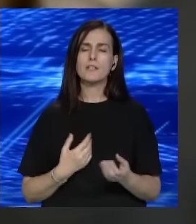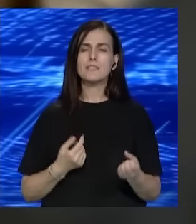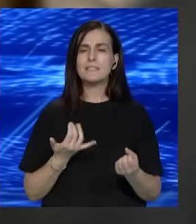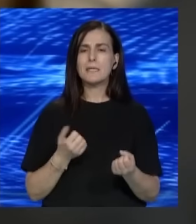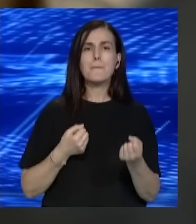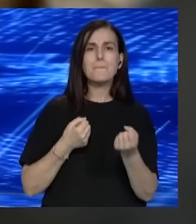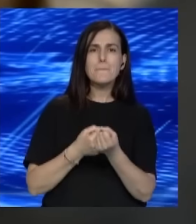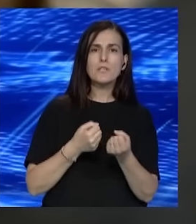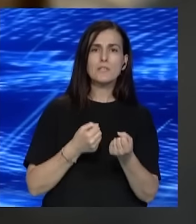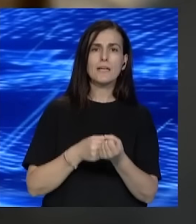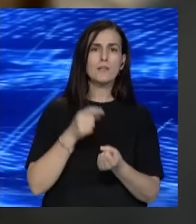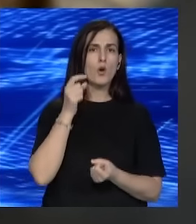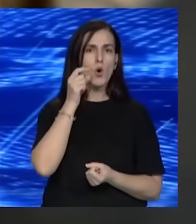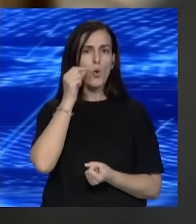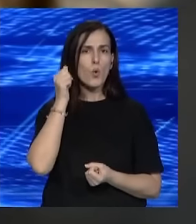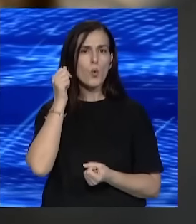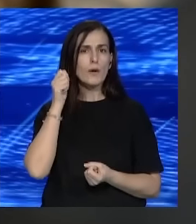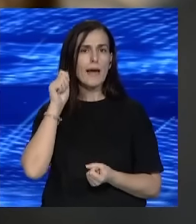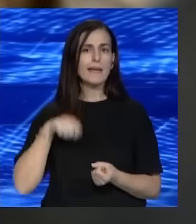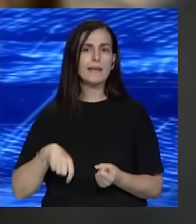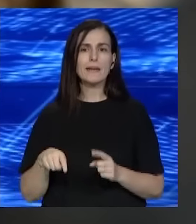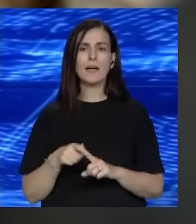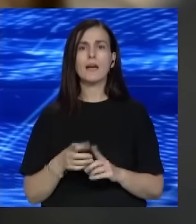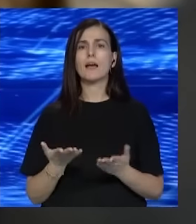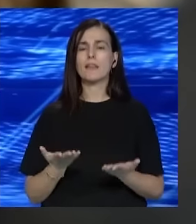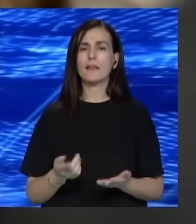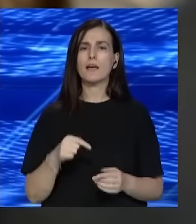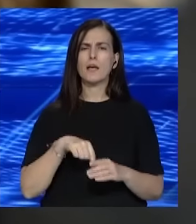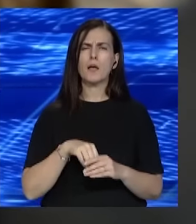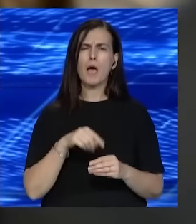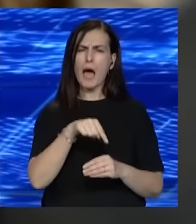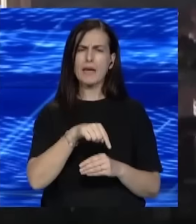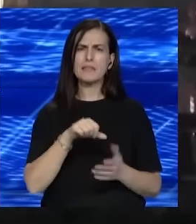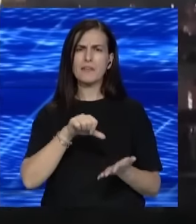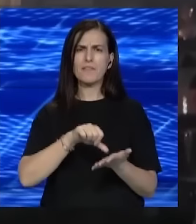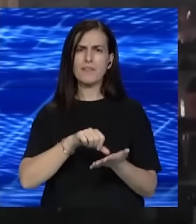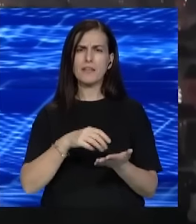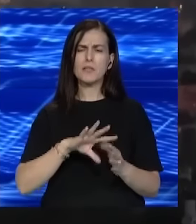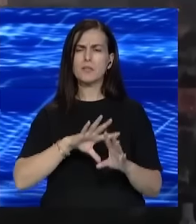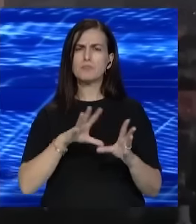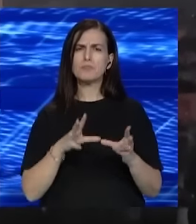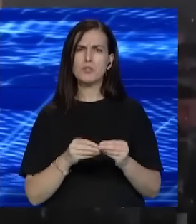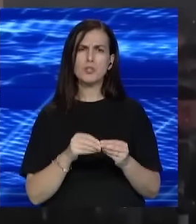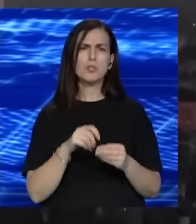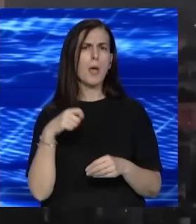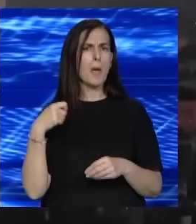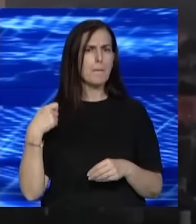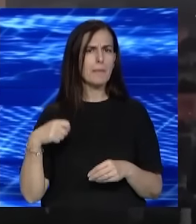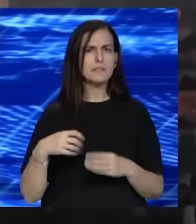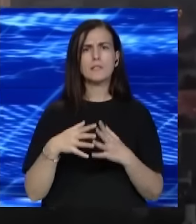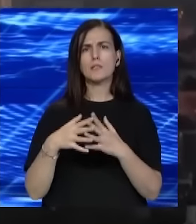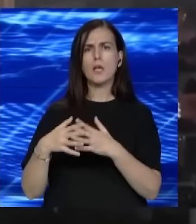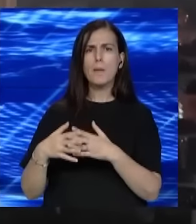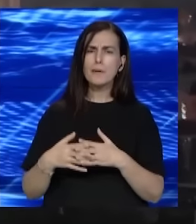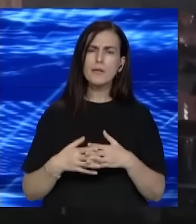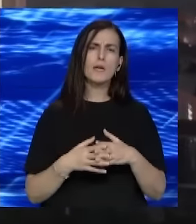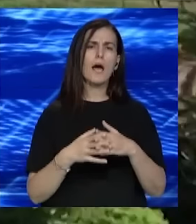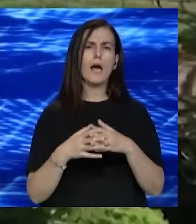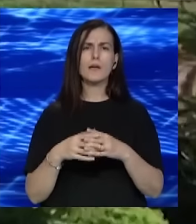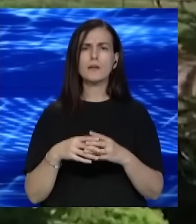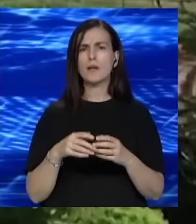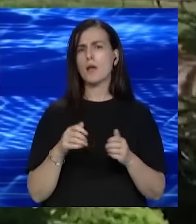ku morën pjesë presidenti i Shteteve të Bashkuara të Amerikës Joe Biden, presidenti i Ukrainës Volodymyr Zelensky, presidenti i Komisionit Evropian Ursula von der